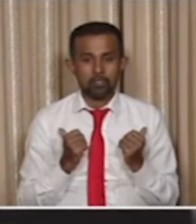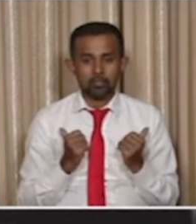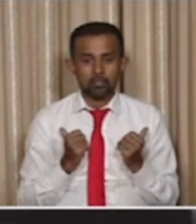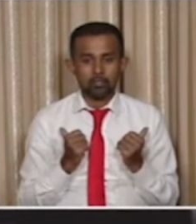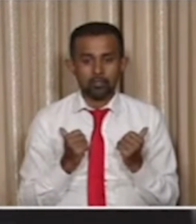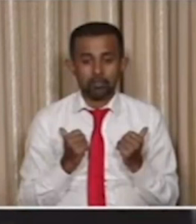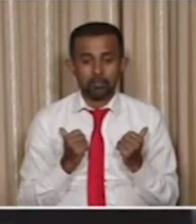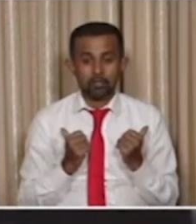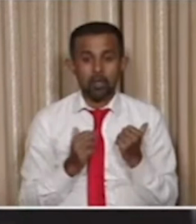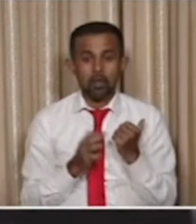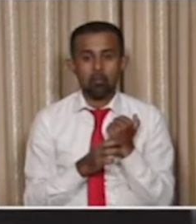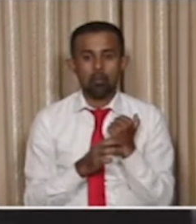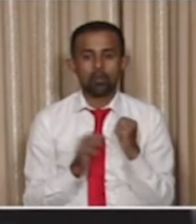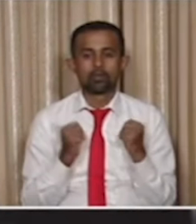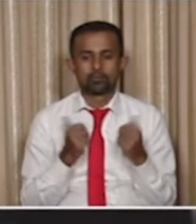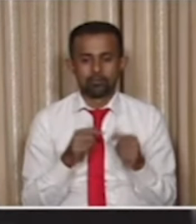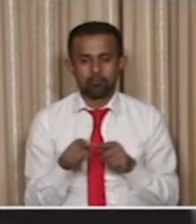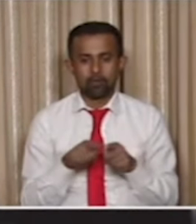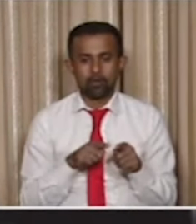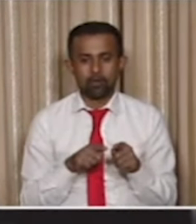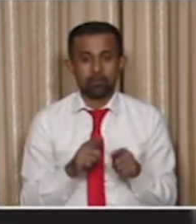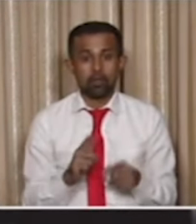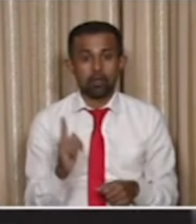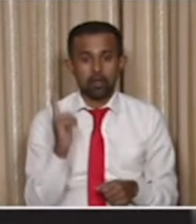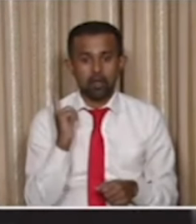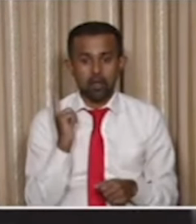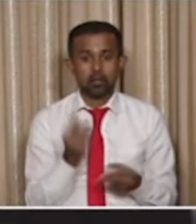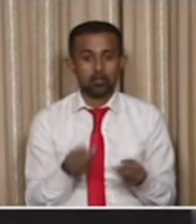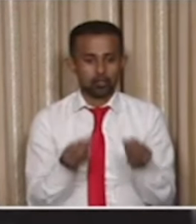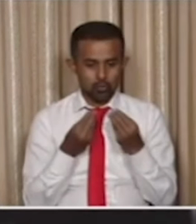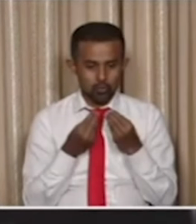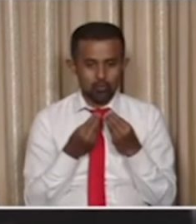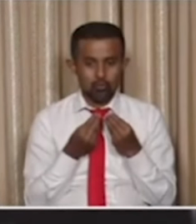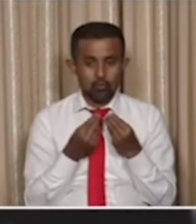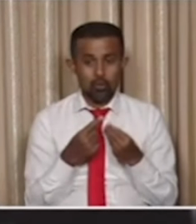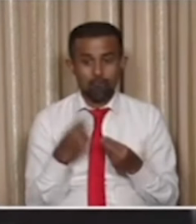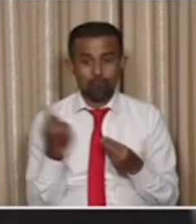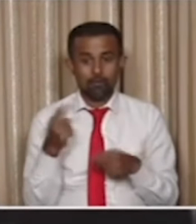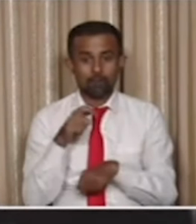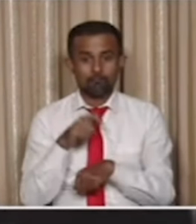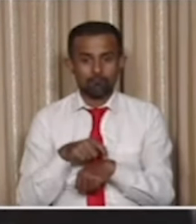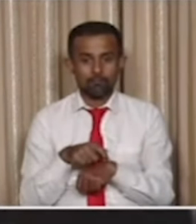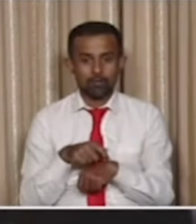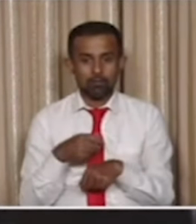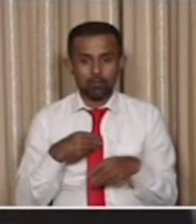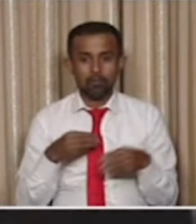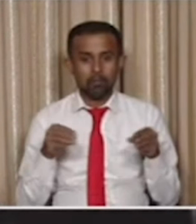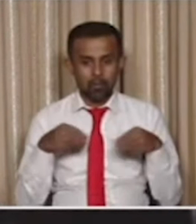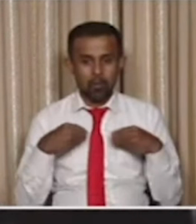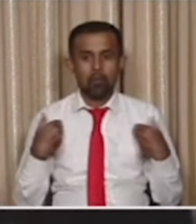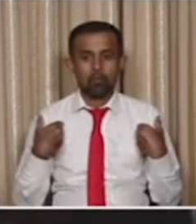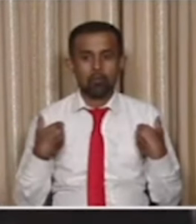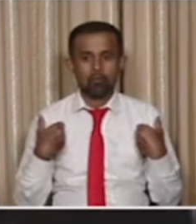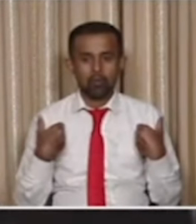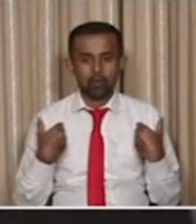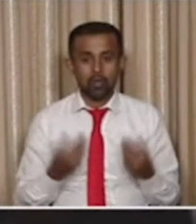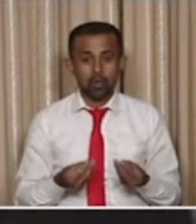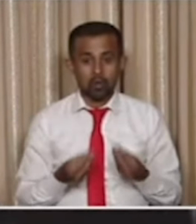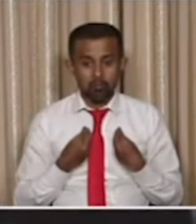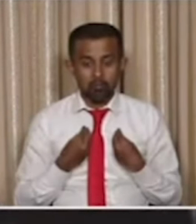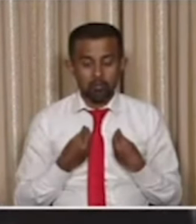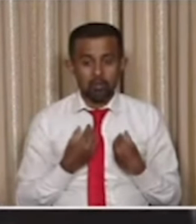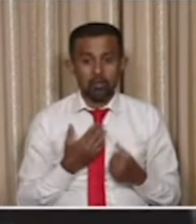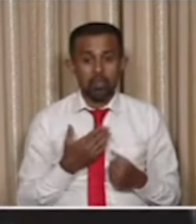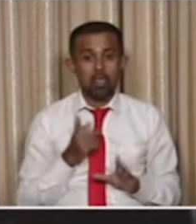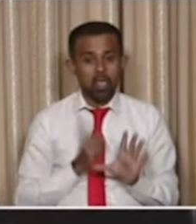බෝනස් ජීවිතයක් අපේ රණවිරුවන් ලබා දුන්නු අමතර ආයු කාලයක් අපි මේ භුක්ති විඳින්නේ අපි ගන්න සෑම